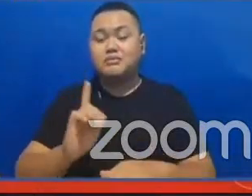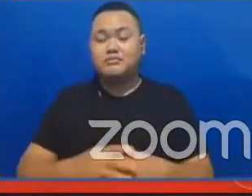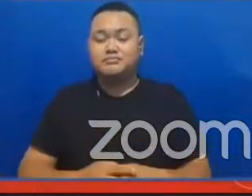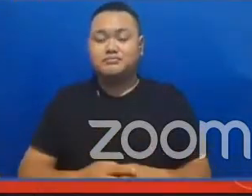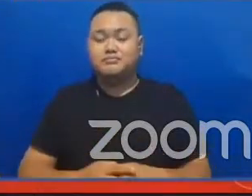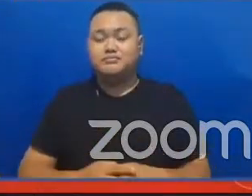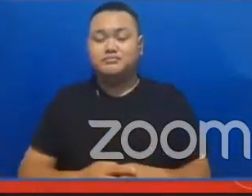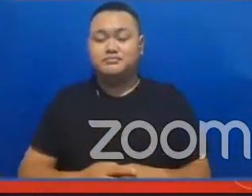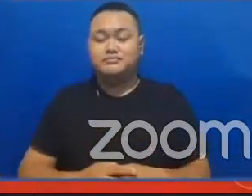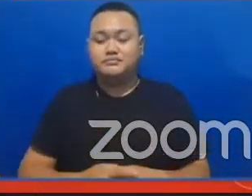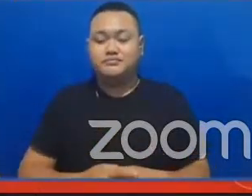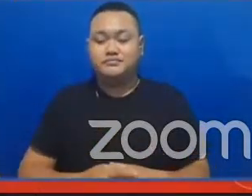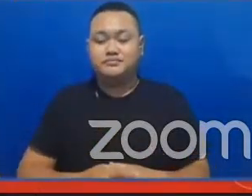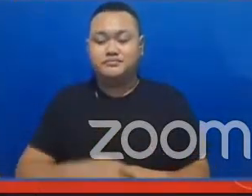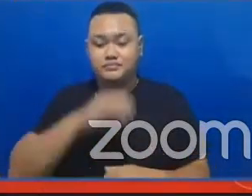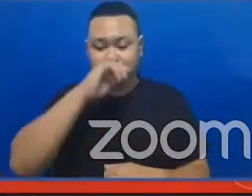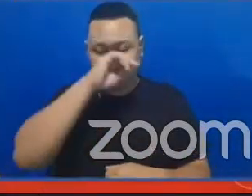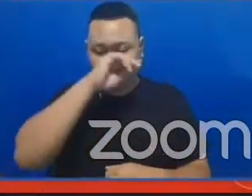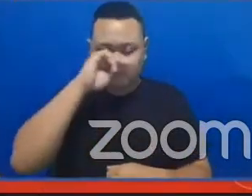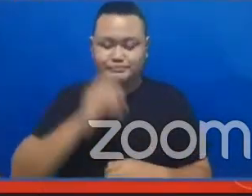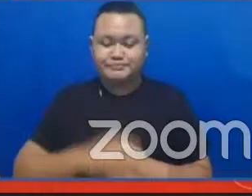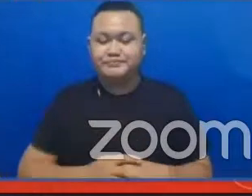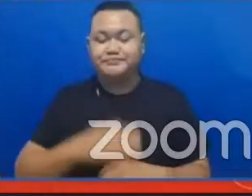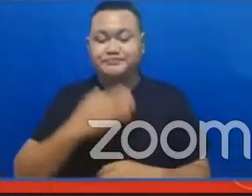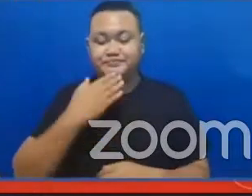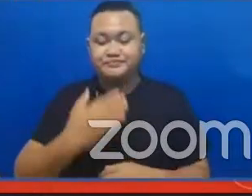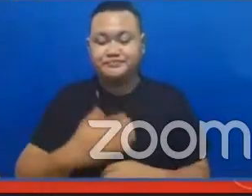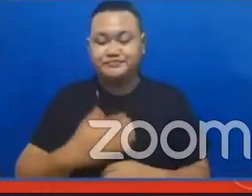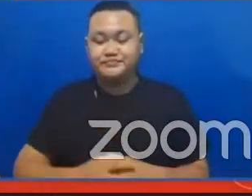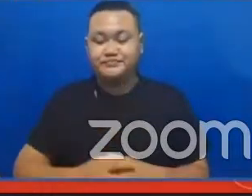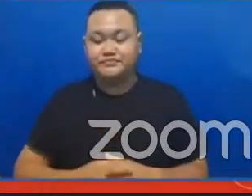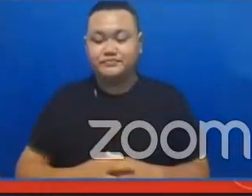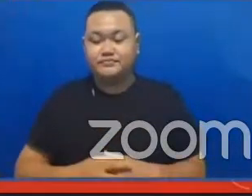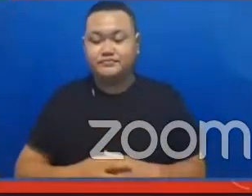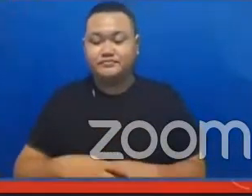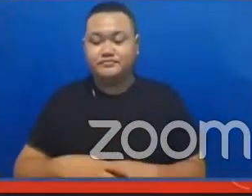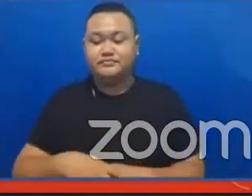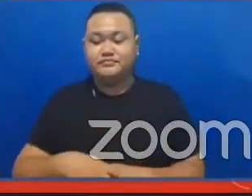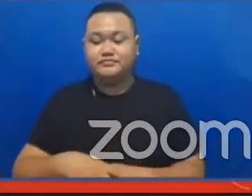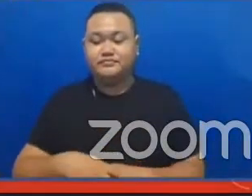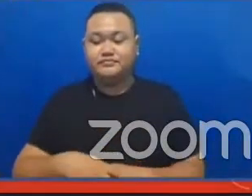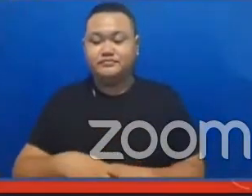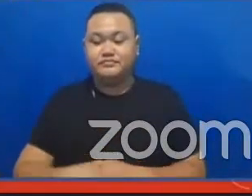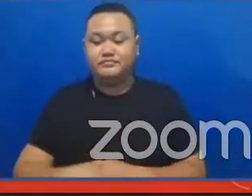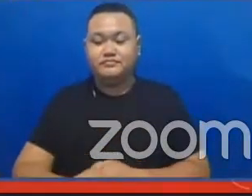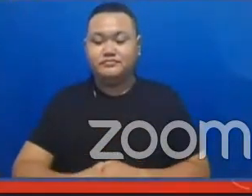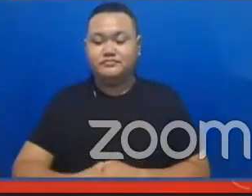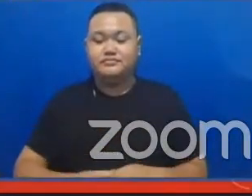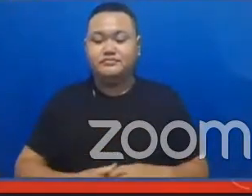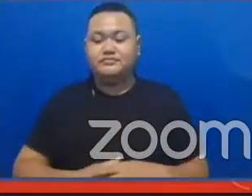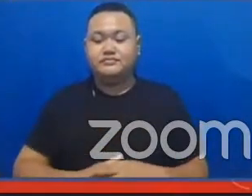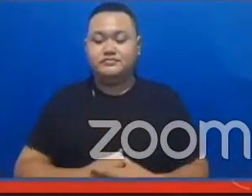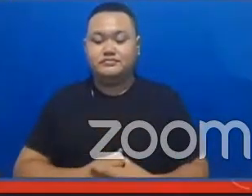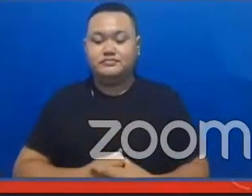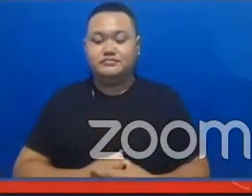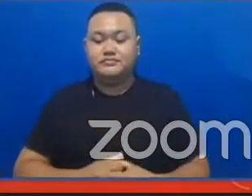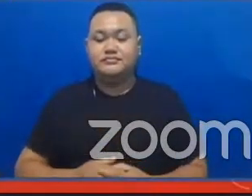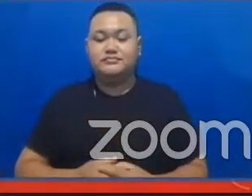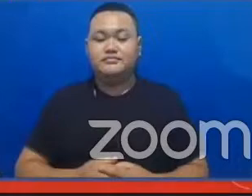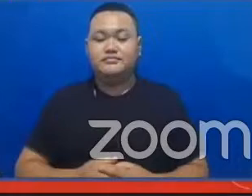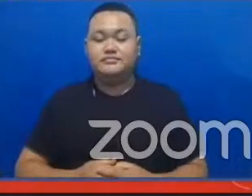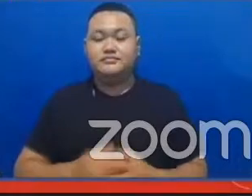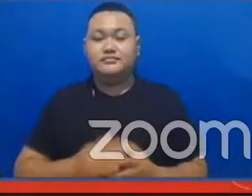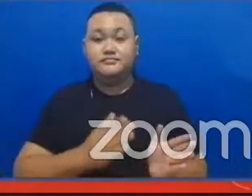keterampilan proses ajar. Seperti itu Mas Hafiz. Baik, baik. Terima kasih Pak Khairuddin. Kita masuk